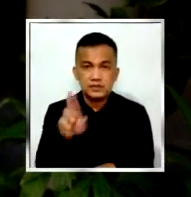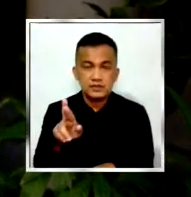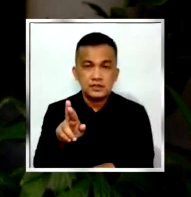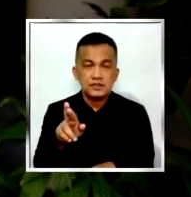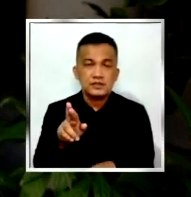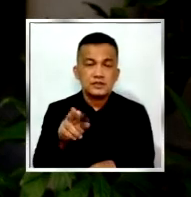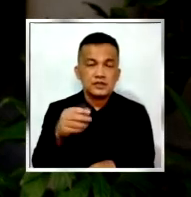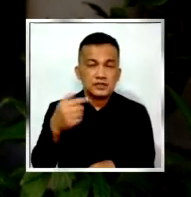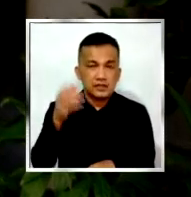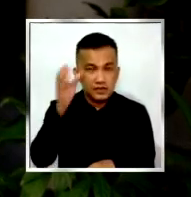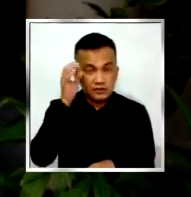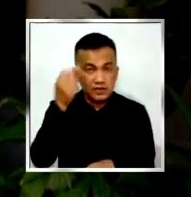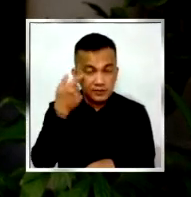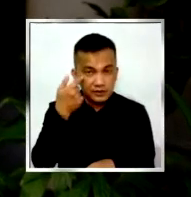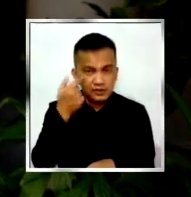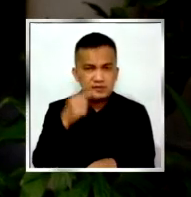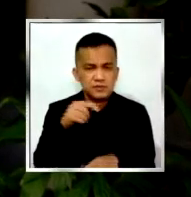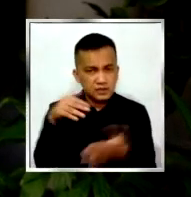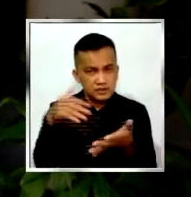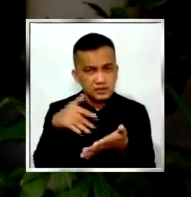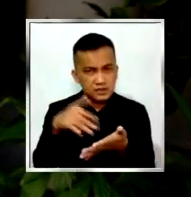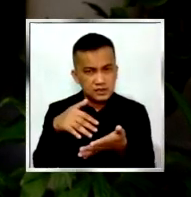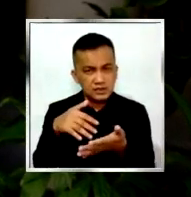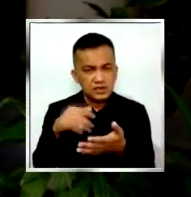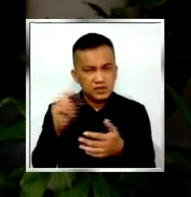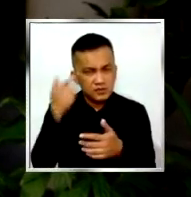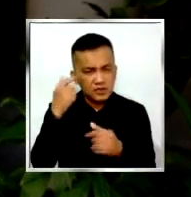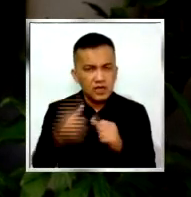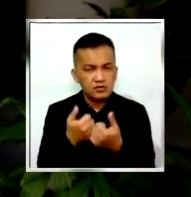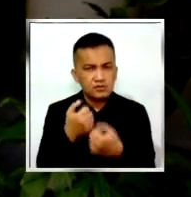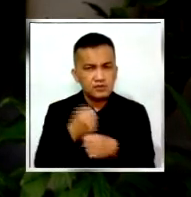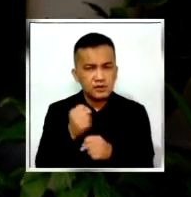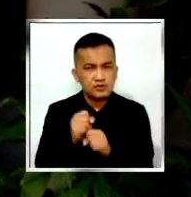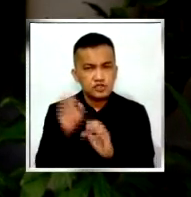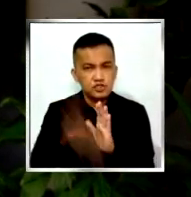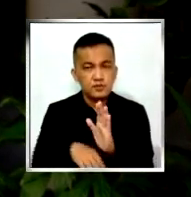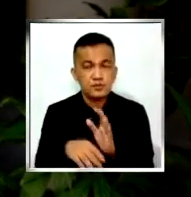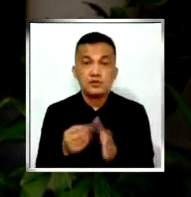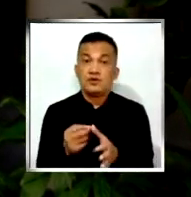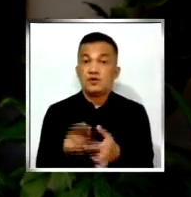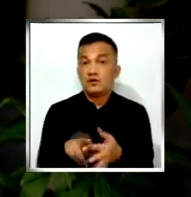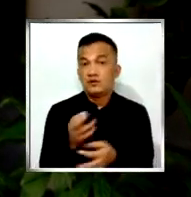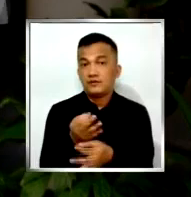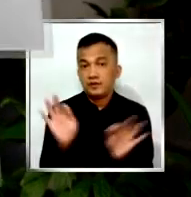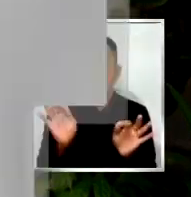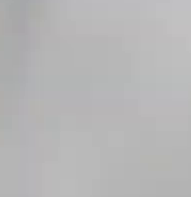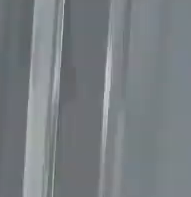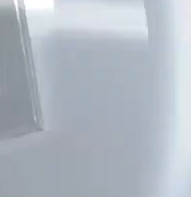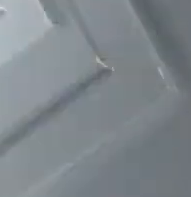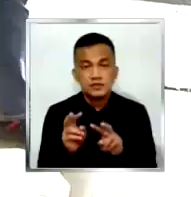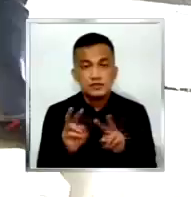gobyerno kung paano ito gagawing mas mura o di kaya libre. Nakatutok si Tina Panganiban Perez.